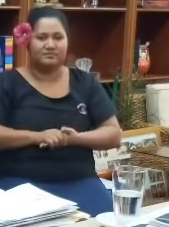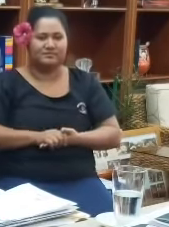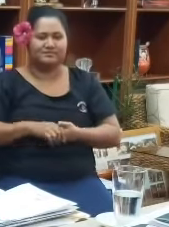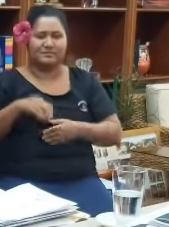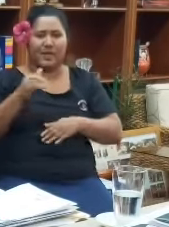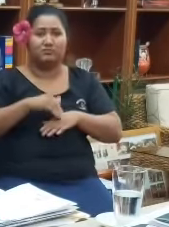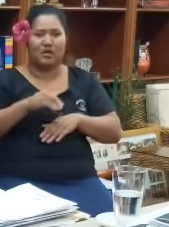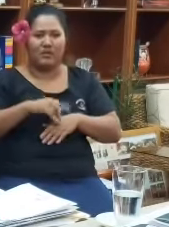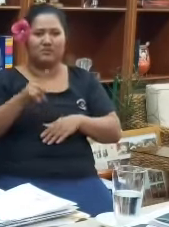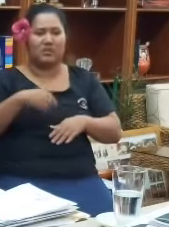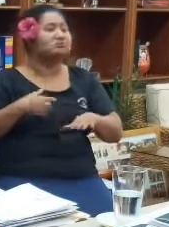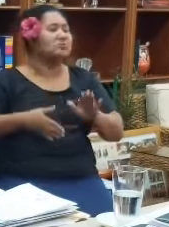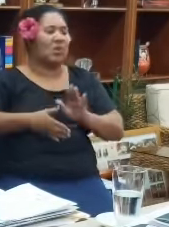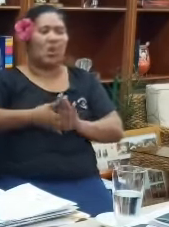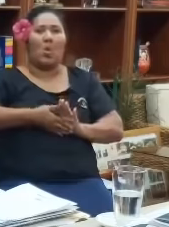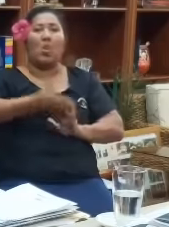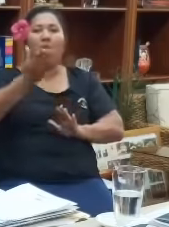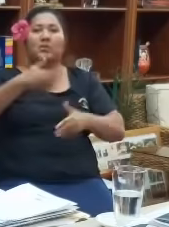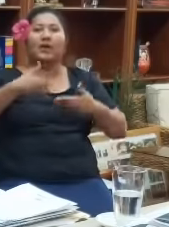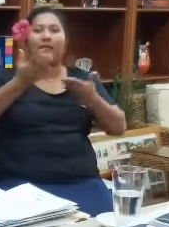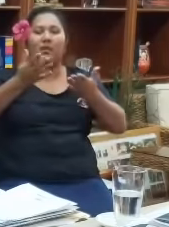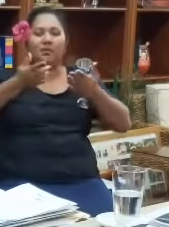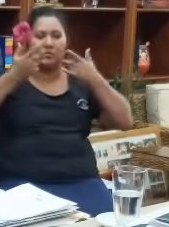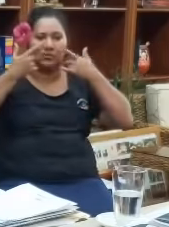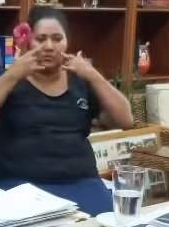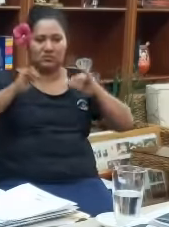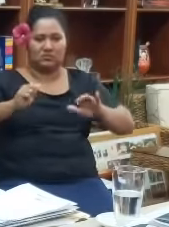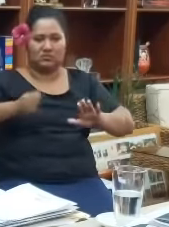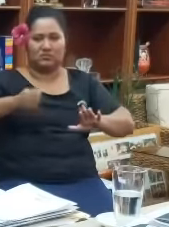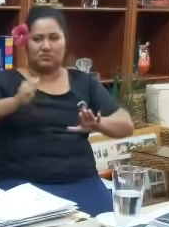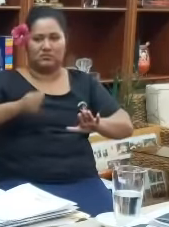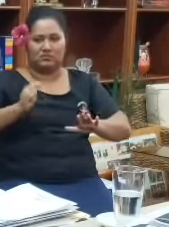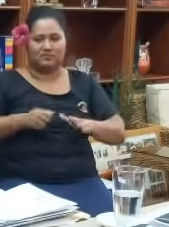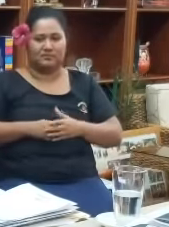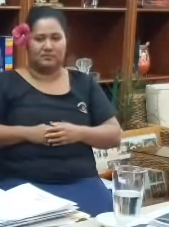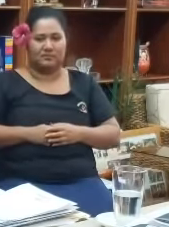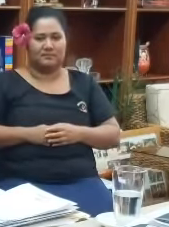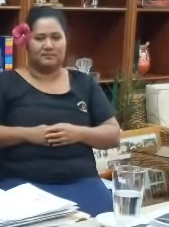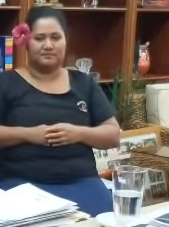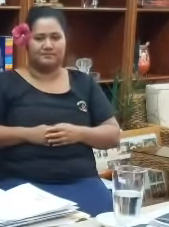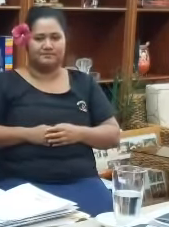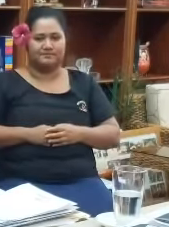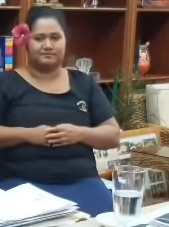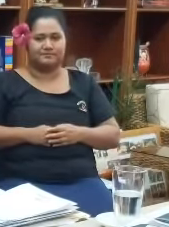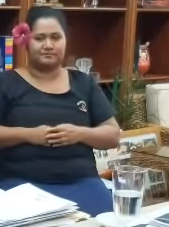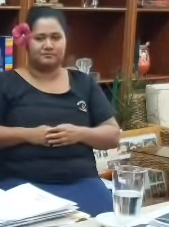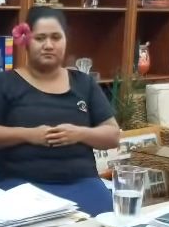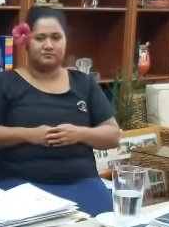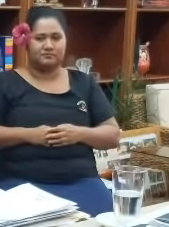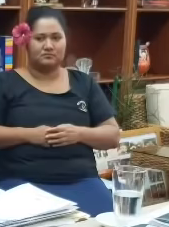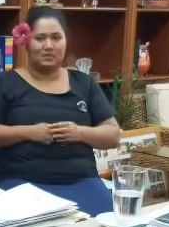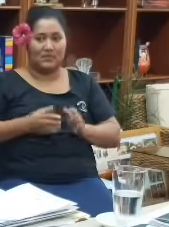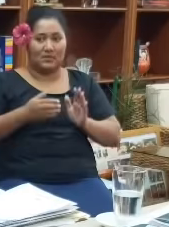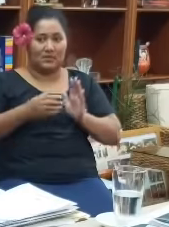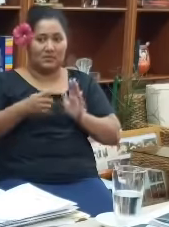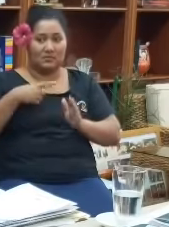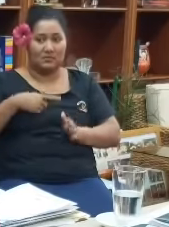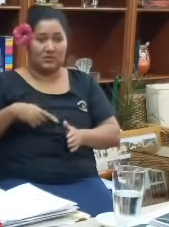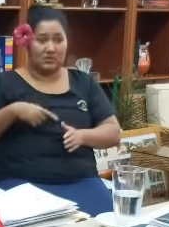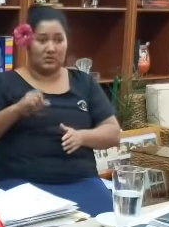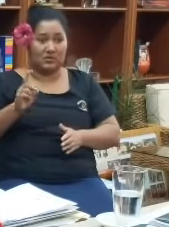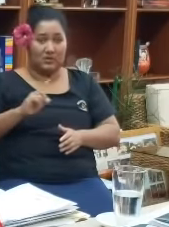a wo pong sa a o pong sa ya fa al ne me ve va ping ni al ke mi va ping